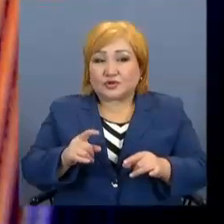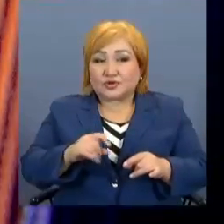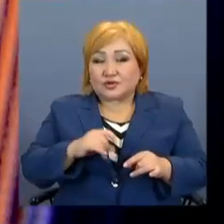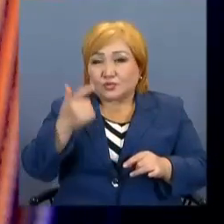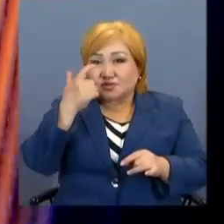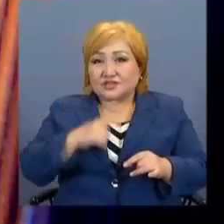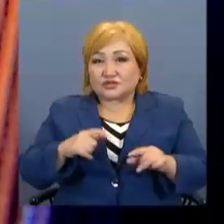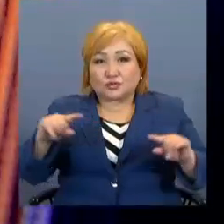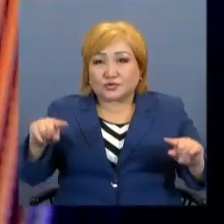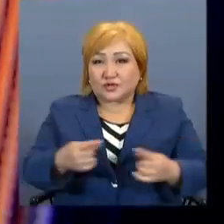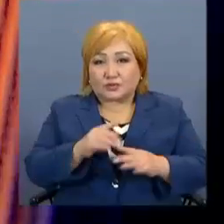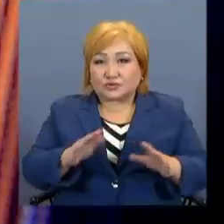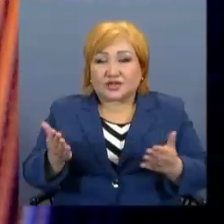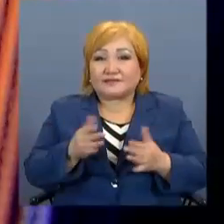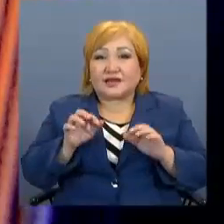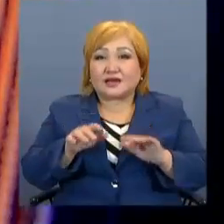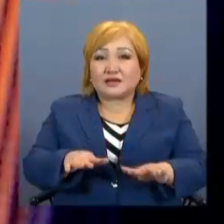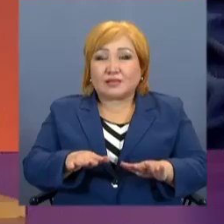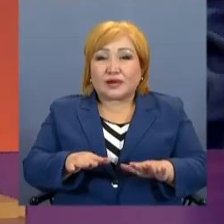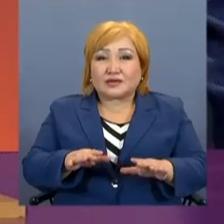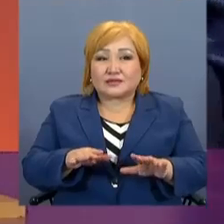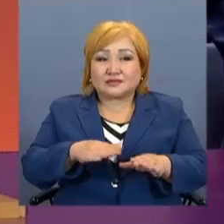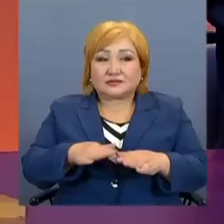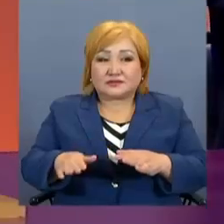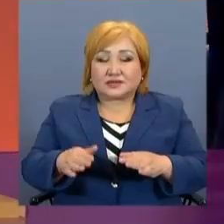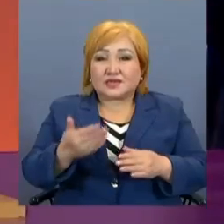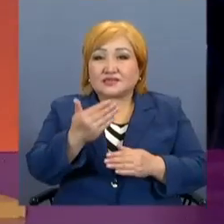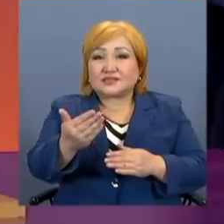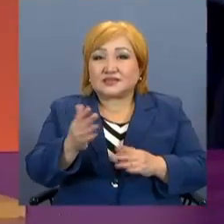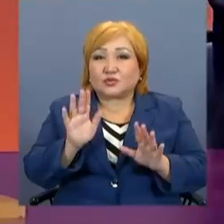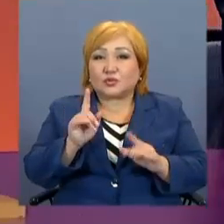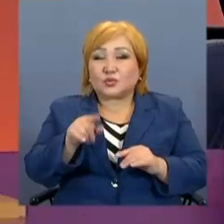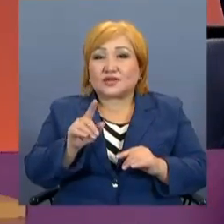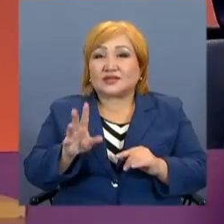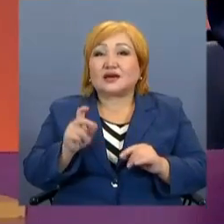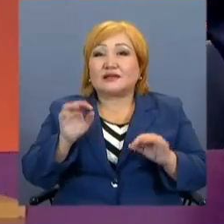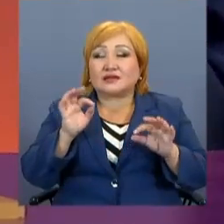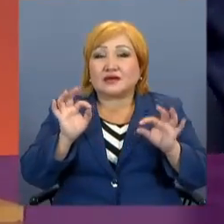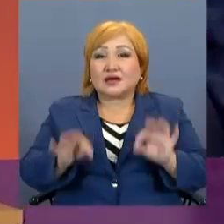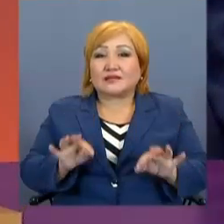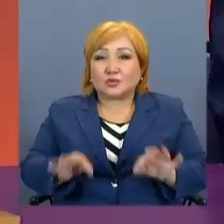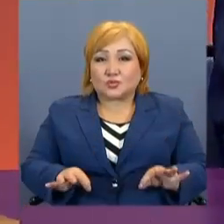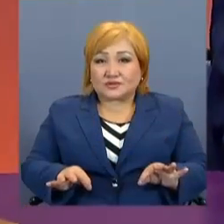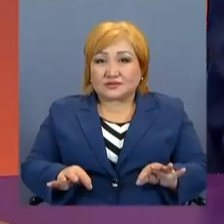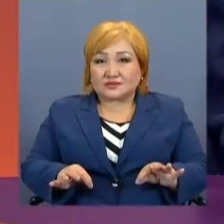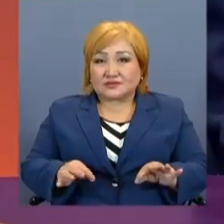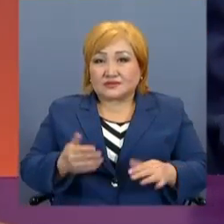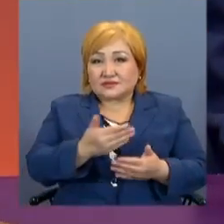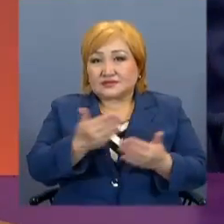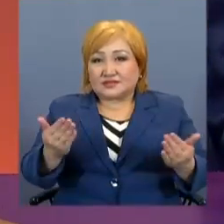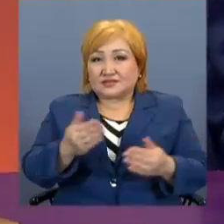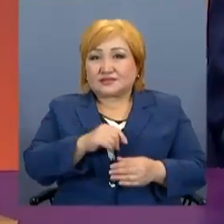амалдарға барып жатады? Сіздер оларды қалай анықтап жатасыздар? Енді қазір енді өзіңіз білесіз,